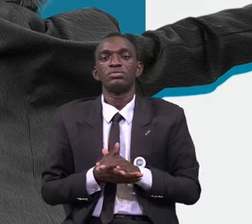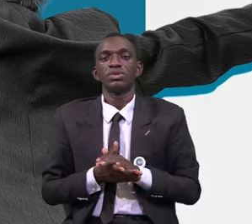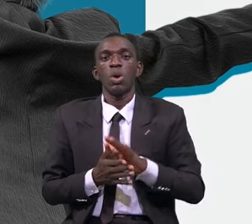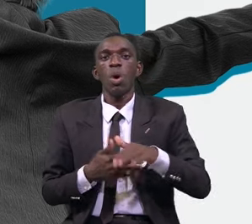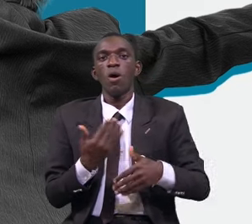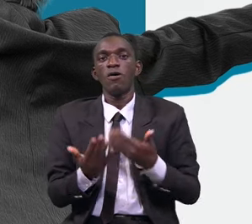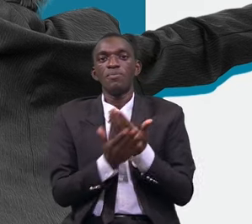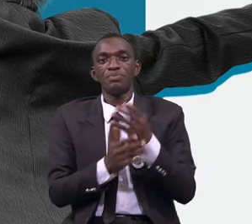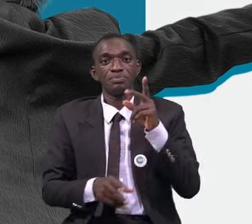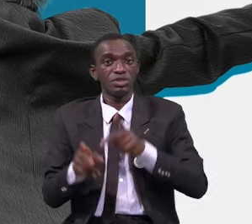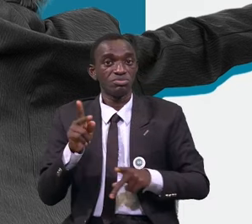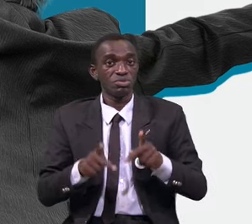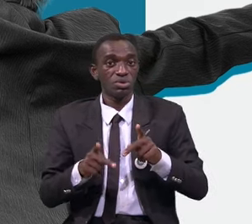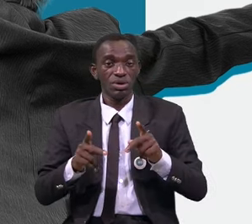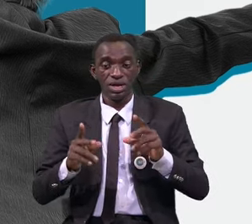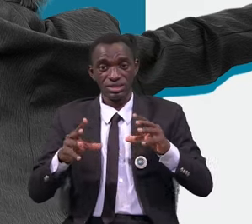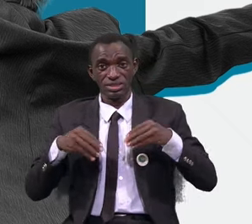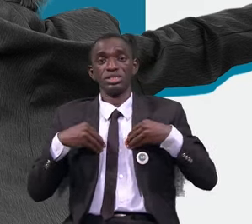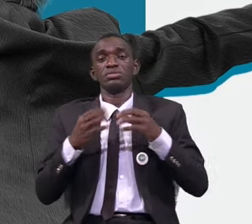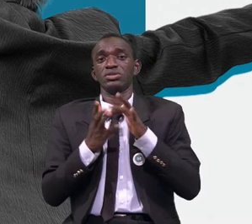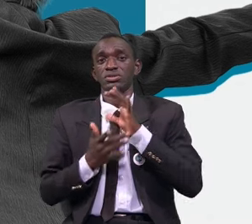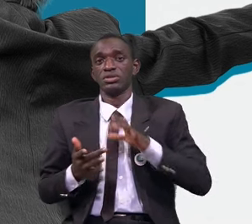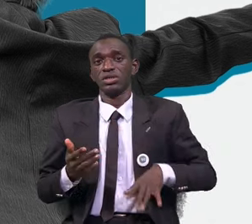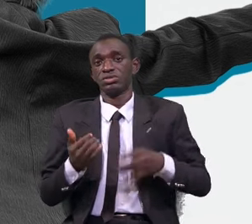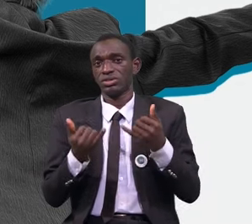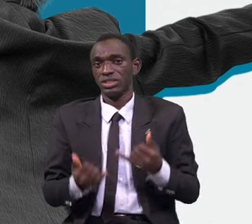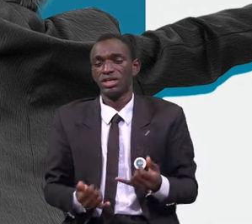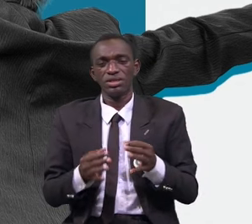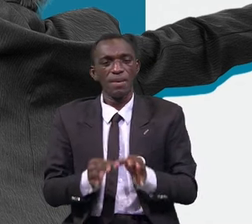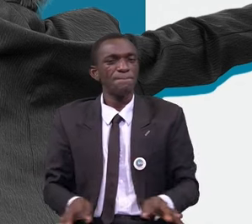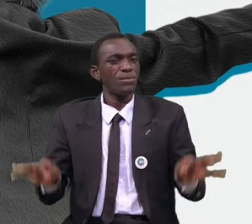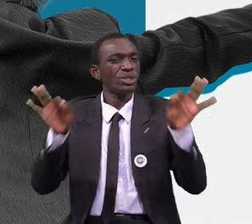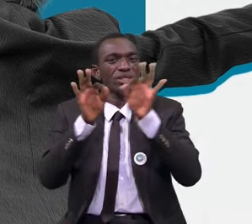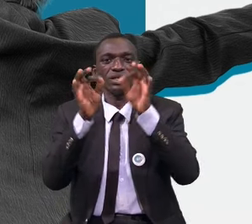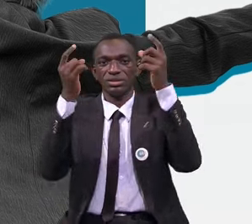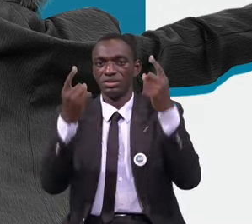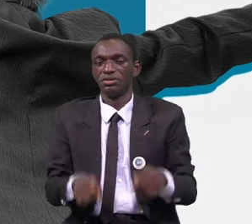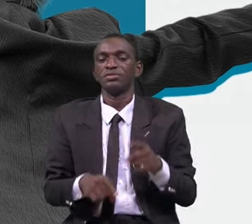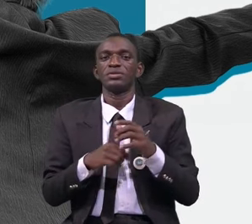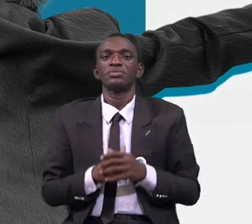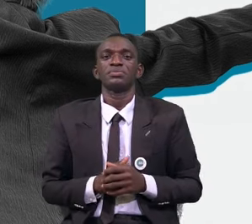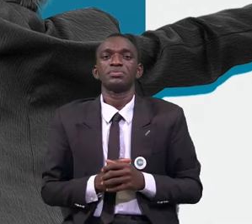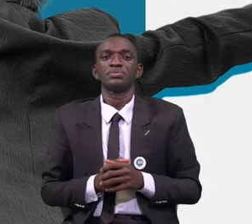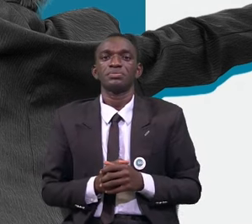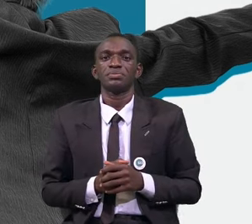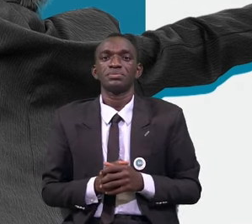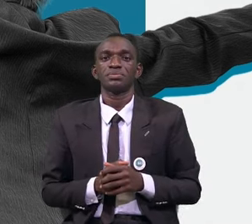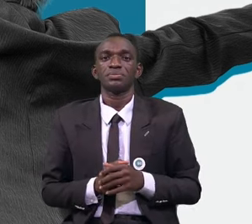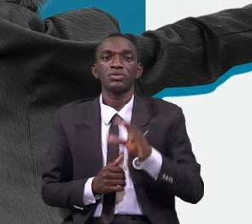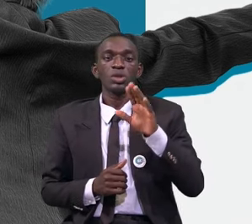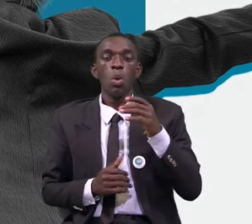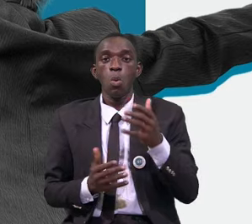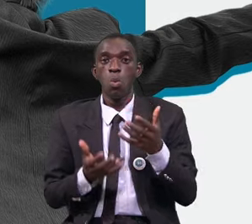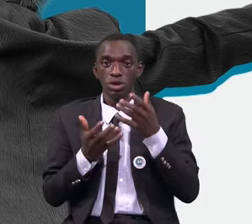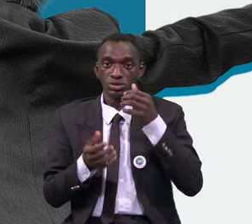today, this is a very remarkable event. Ceux qui ont donné leur vie à Christ aujourd'hui, c'est un événement très remarquable. We just want to